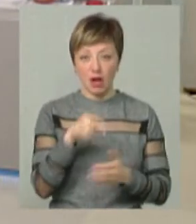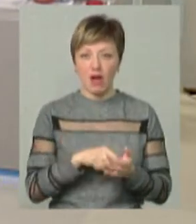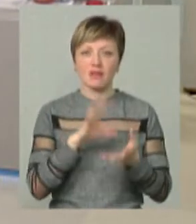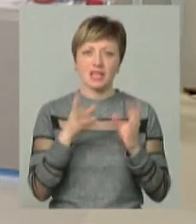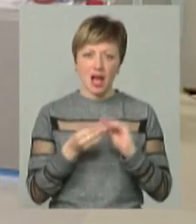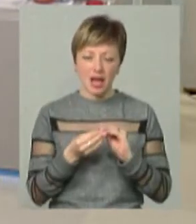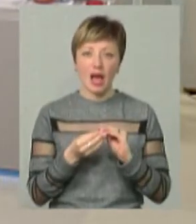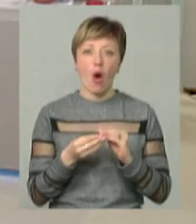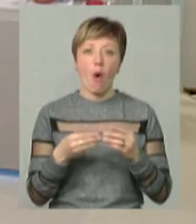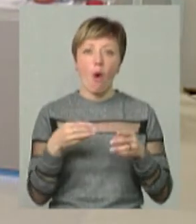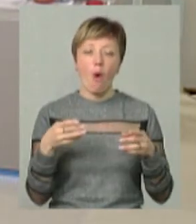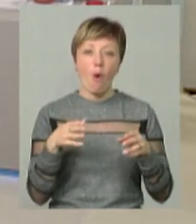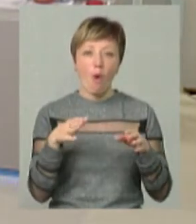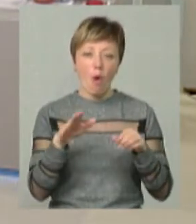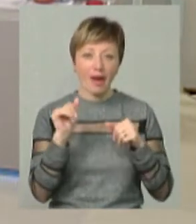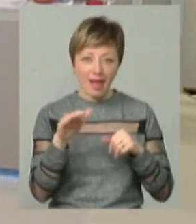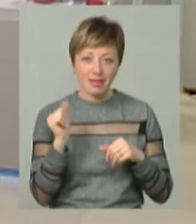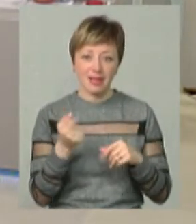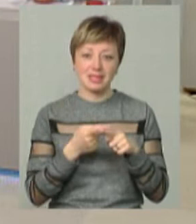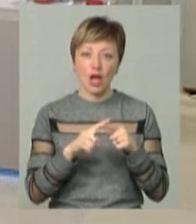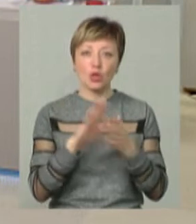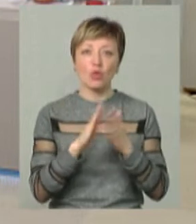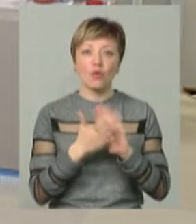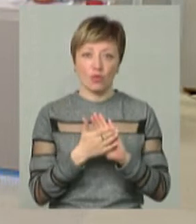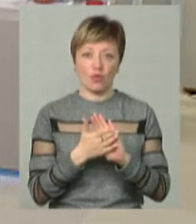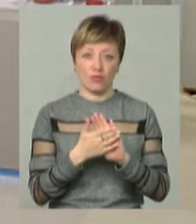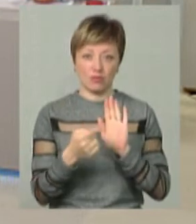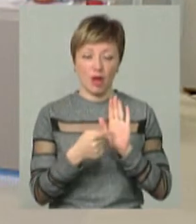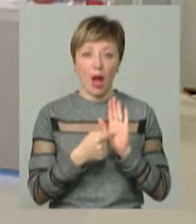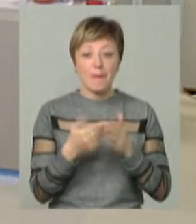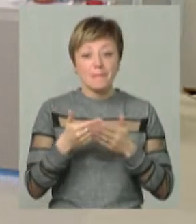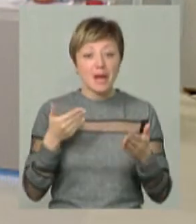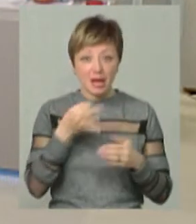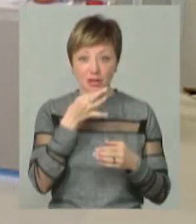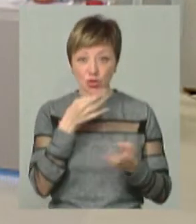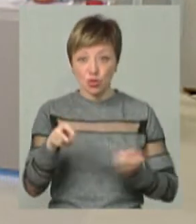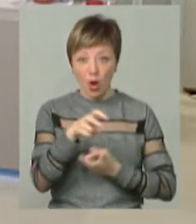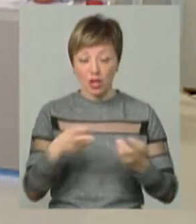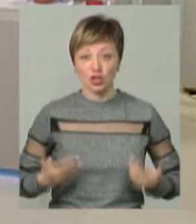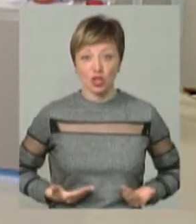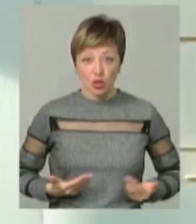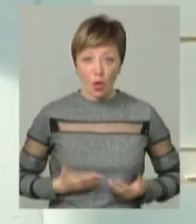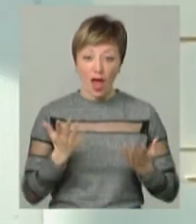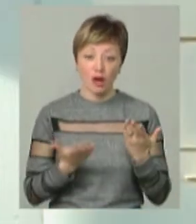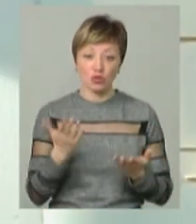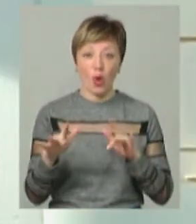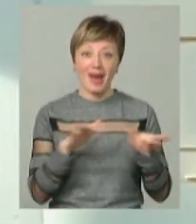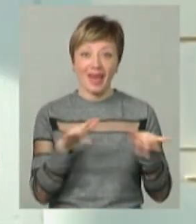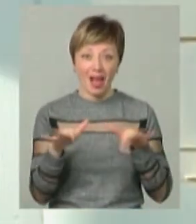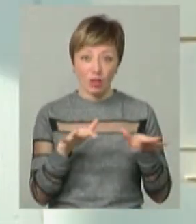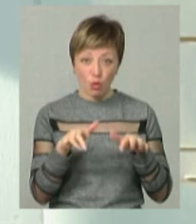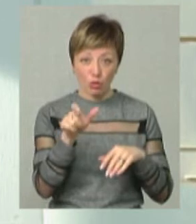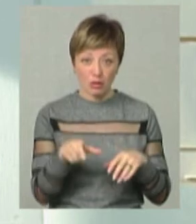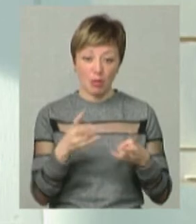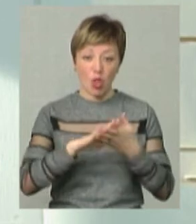– це і договірні відносини. І перед тим, як шукати житло, і якщо вони звертаються до рієлтора, бажано укладати